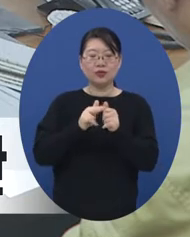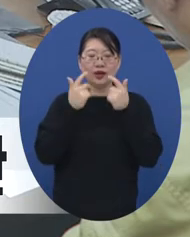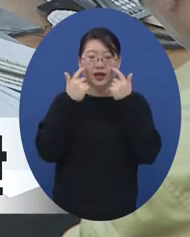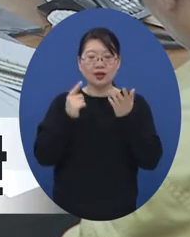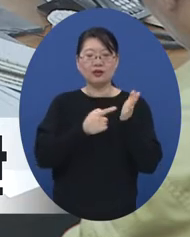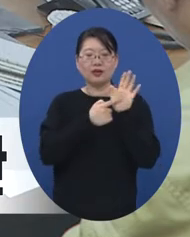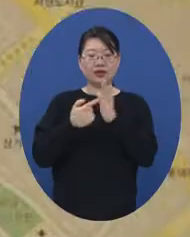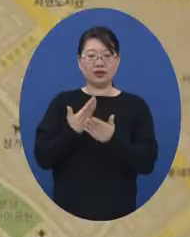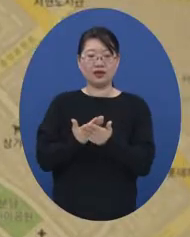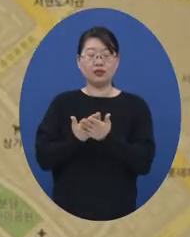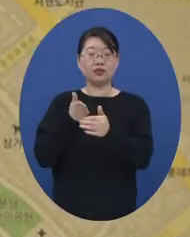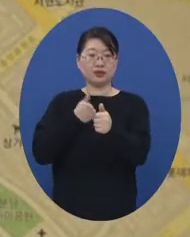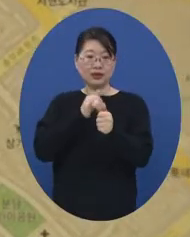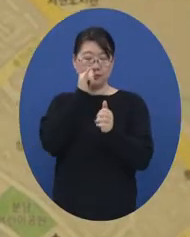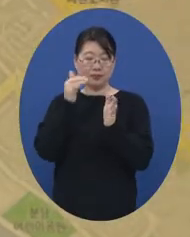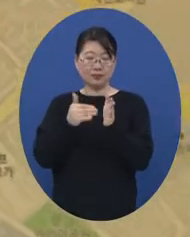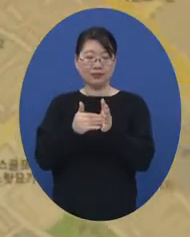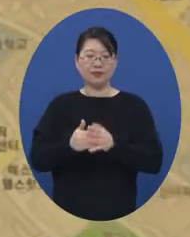기자입니다.